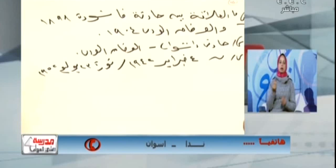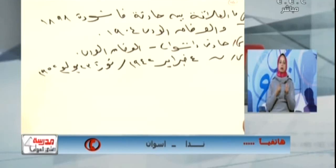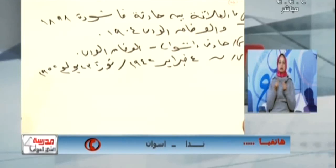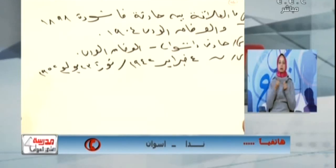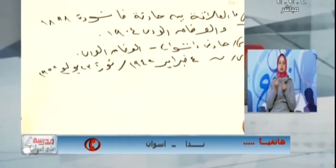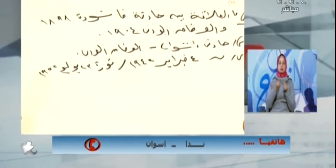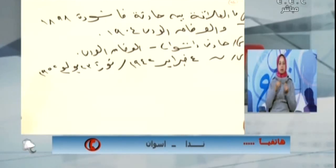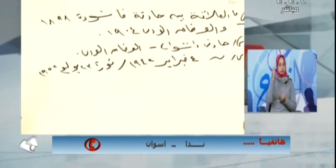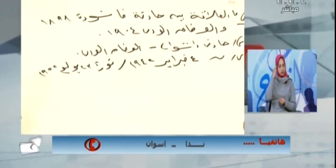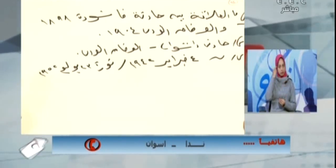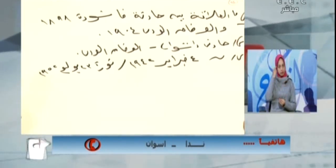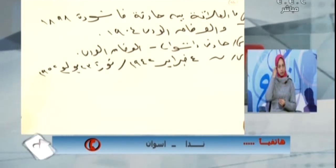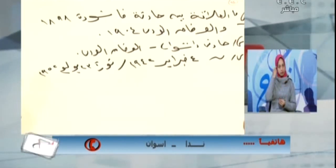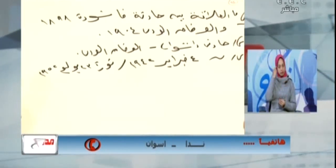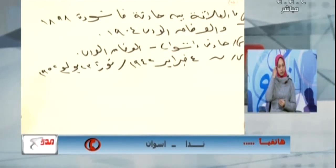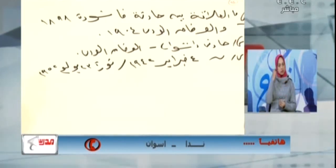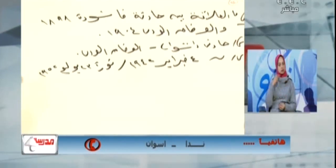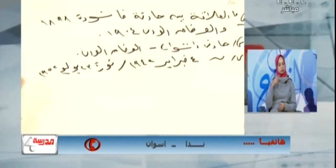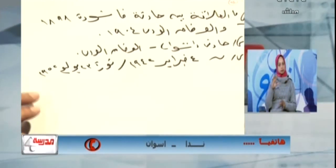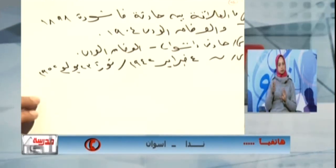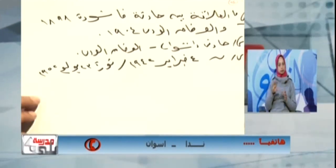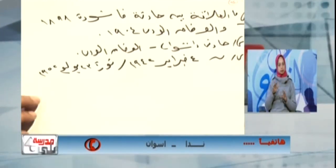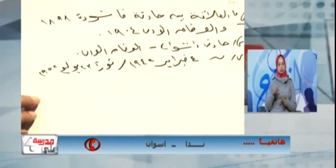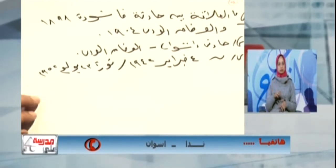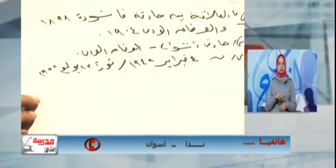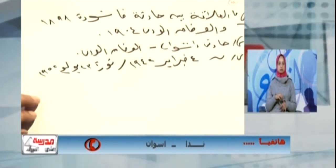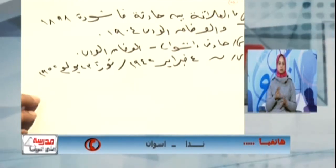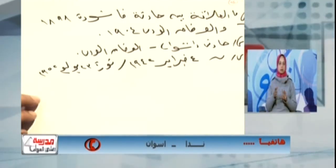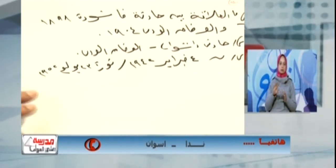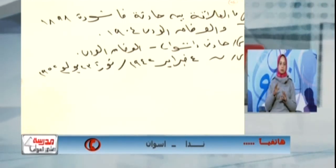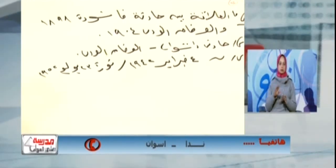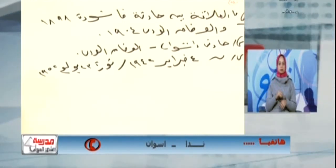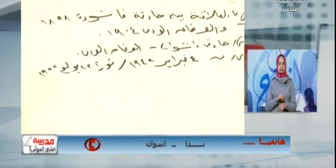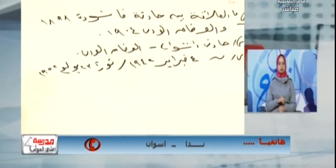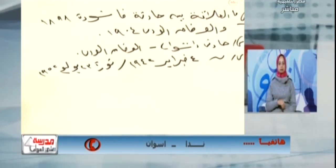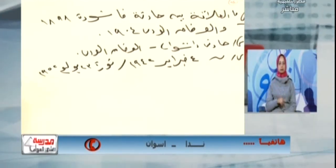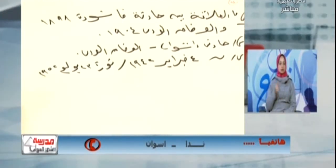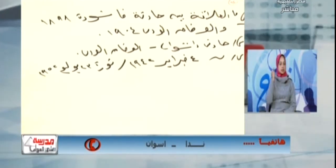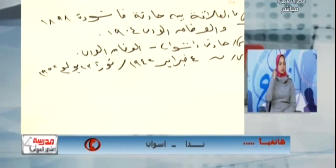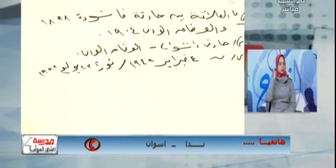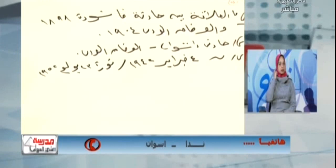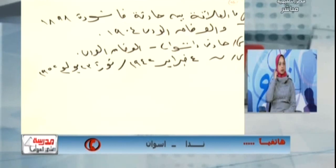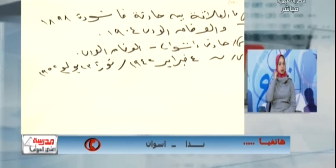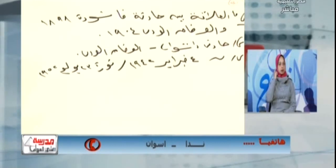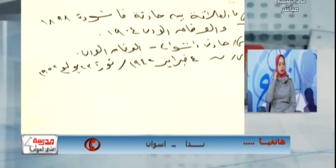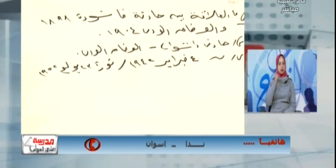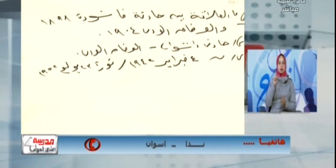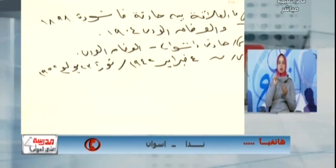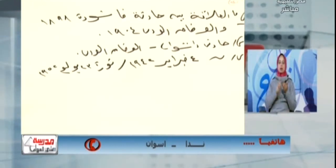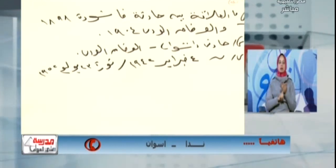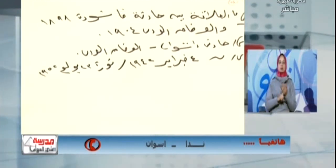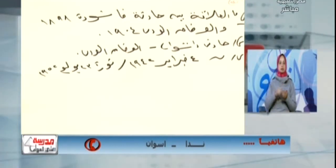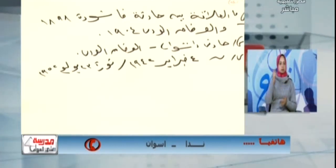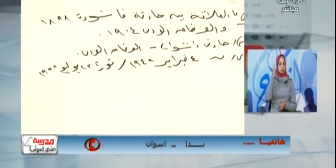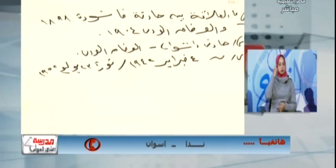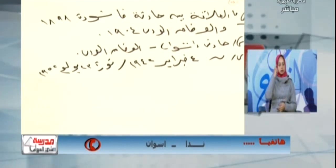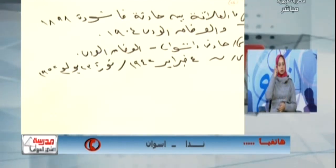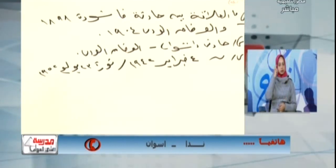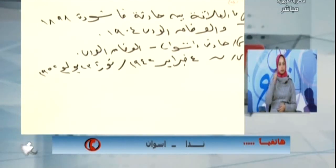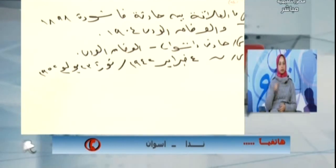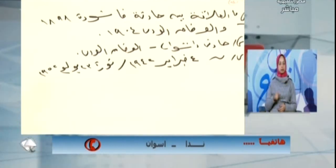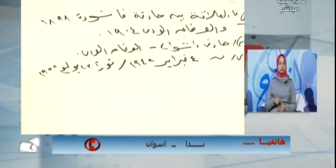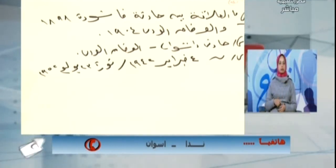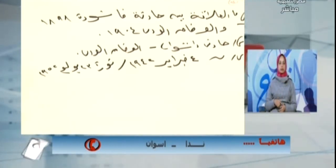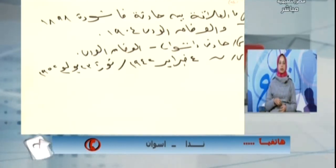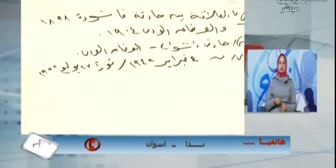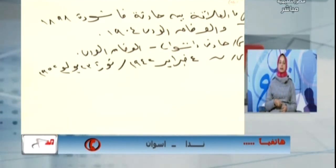بتعرفي تحليه؟ بس مش بجيبه كامل. طب اسمعيني بقى، خدي قاعدة أساسية، دايما سؤال العلاقة بيكون